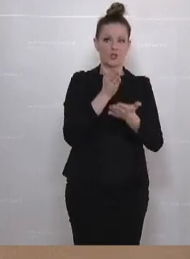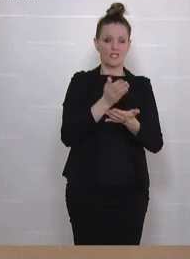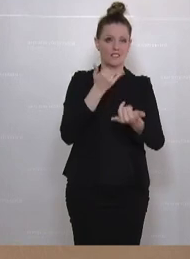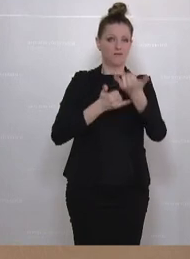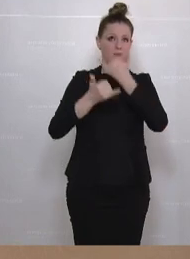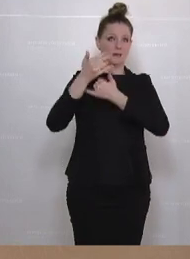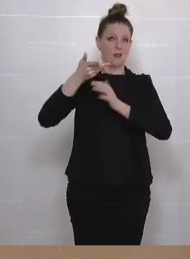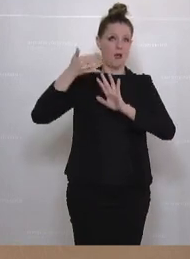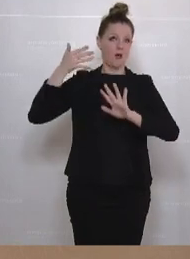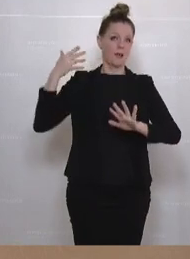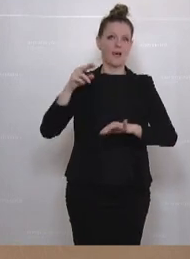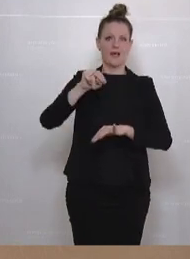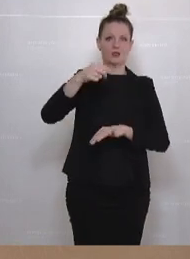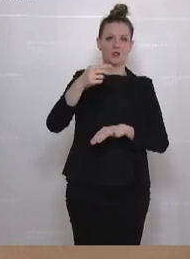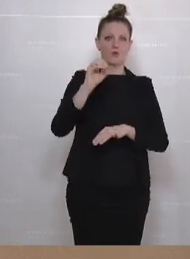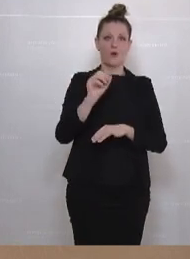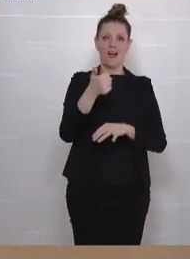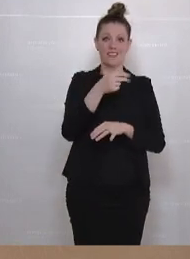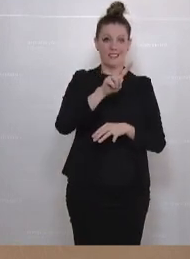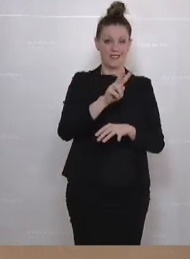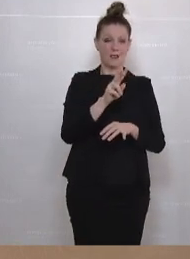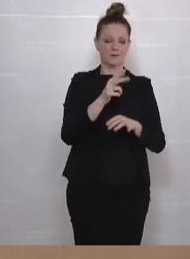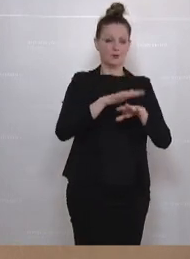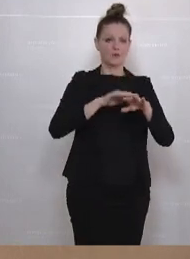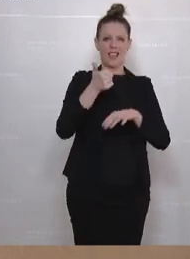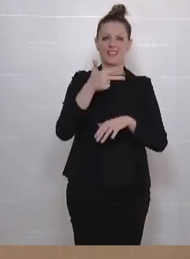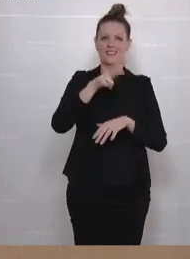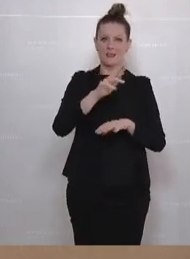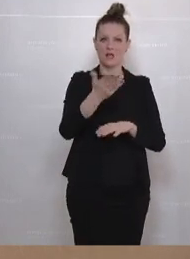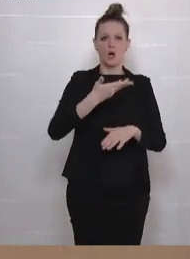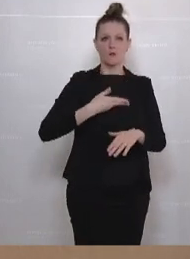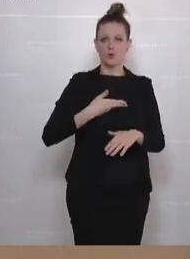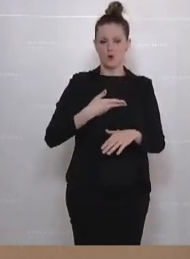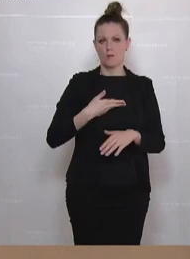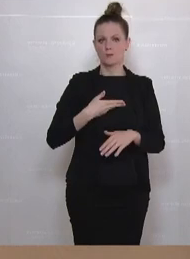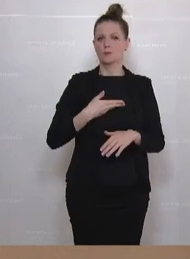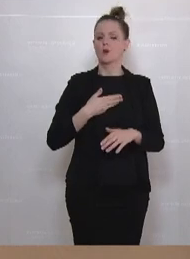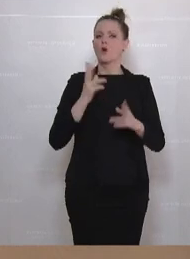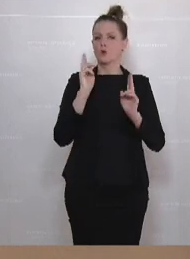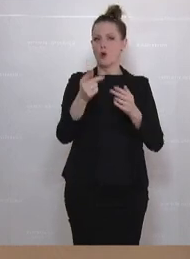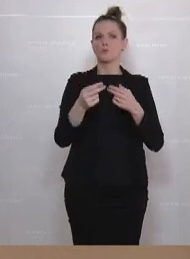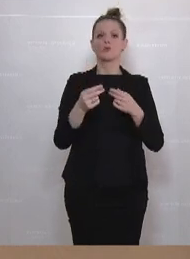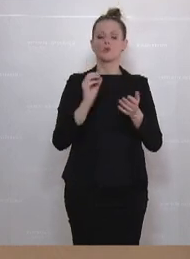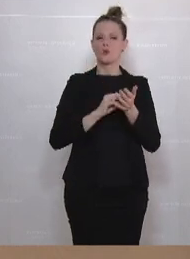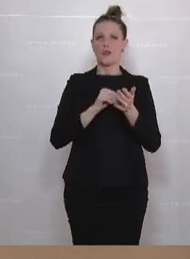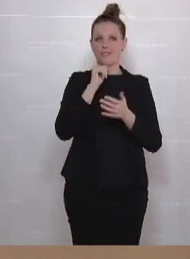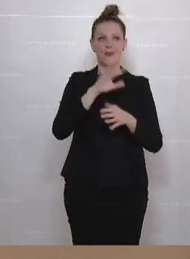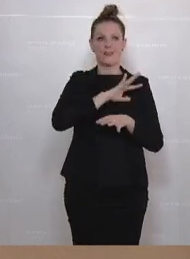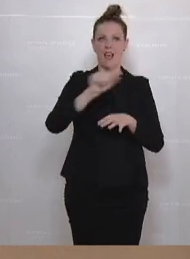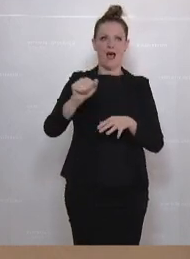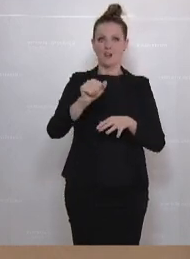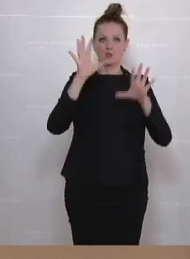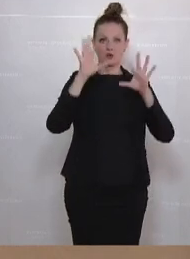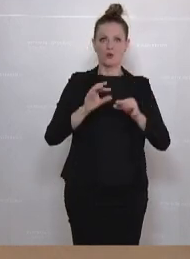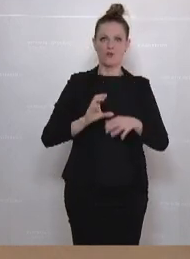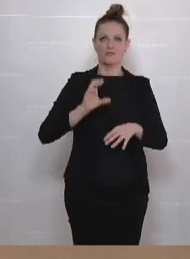haben die österreichischen NGOs immer ein Drittel bekommen. Ich glaube, dann werden wir uns auch nähern. Natürlich haben wir nicht alles verplant, weil das